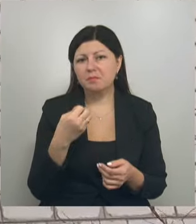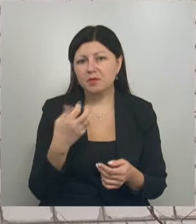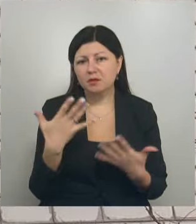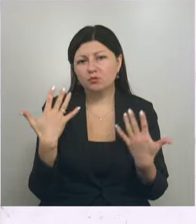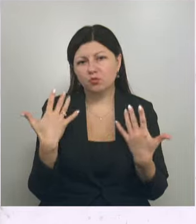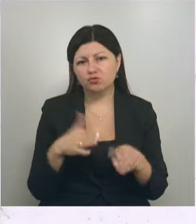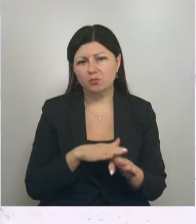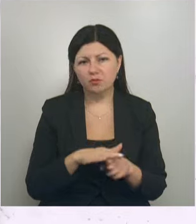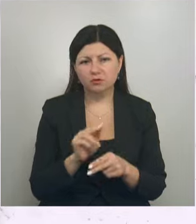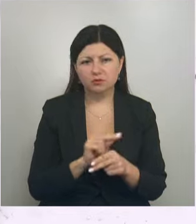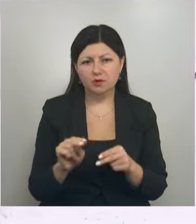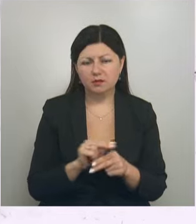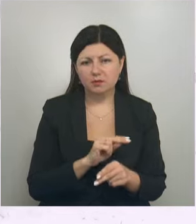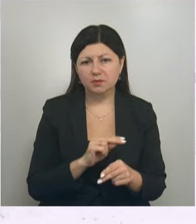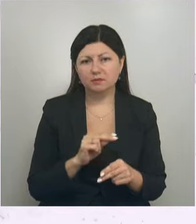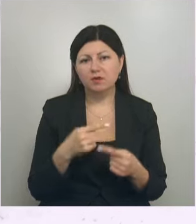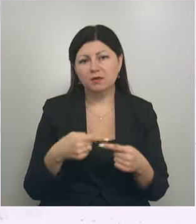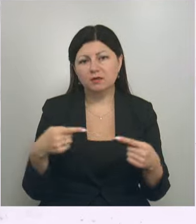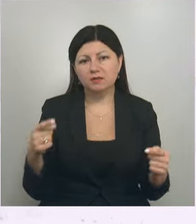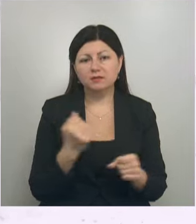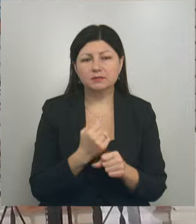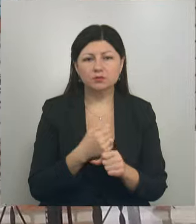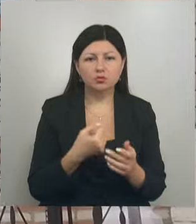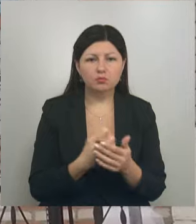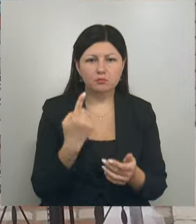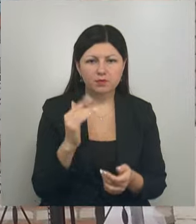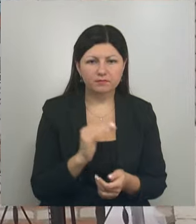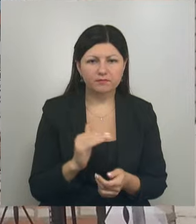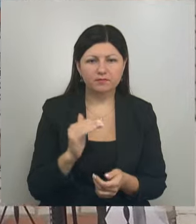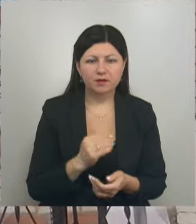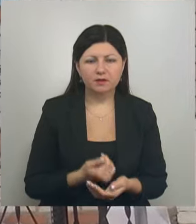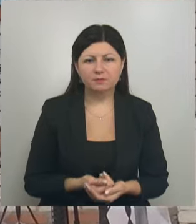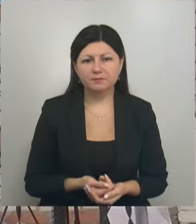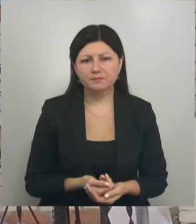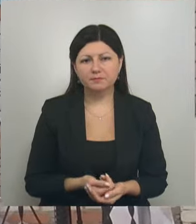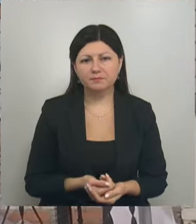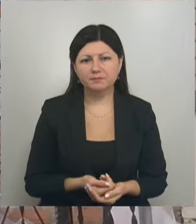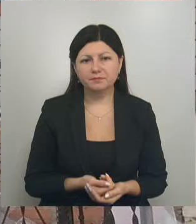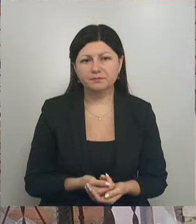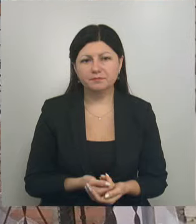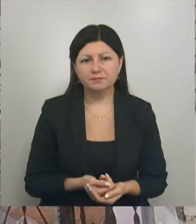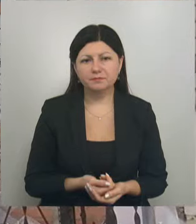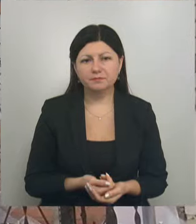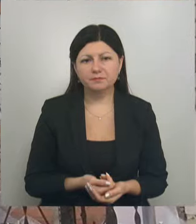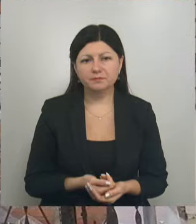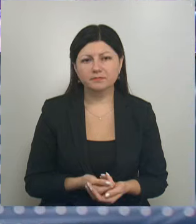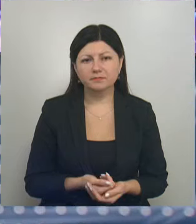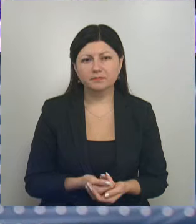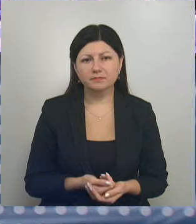уже полностью отремонтировали. Остальные сделают до 1 февраля. Татьяна Куликова, Александр Кветко. «Такой день» на Мире Белогорья.